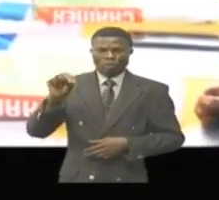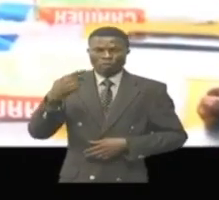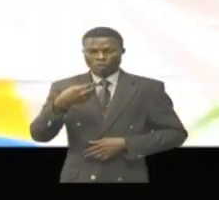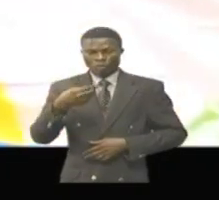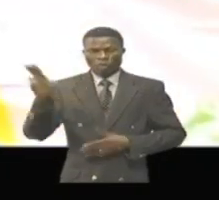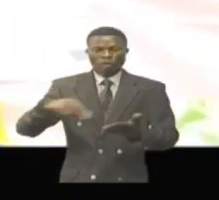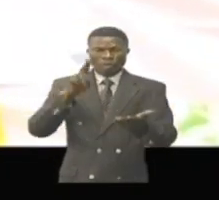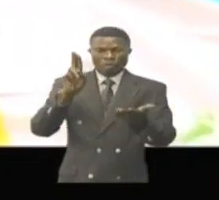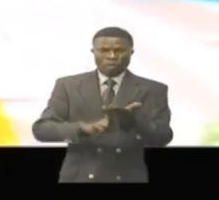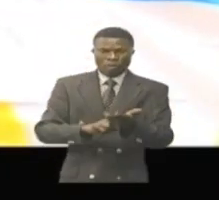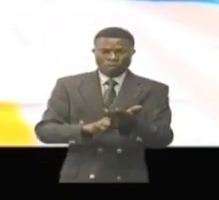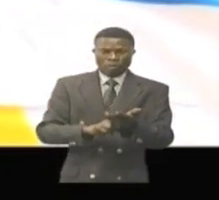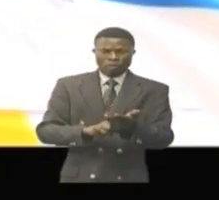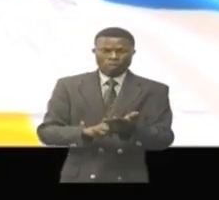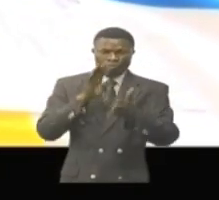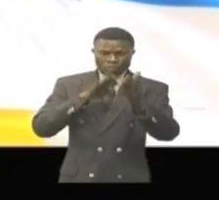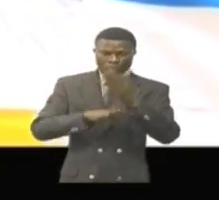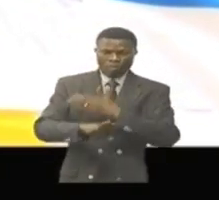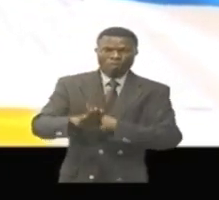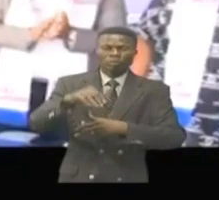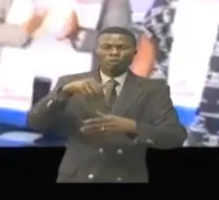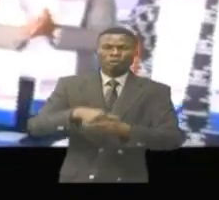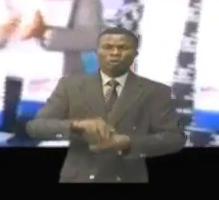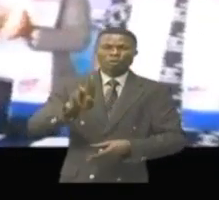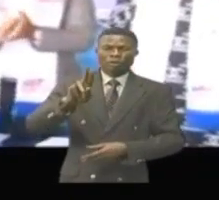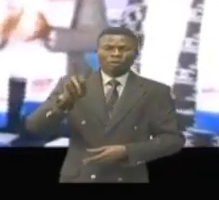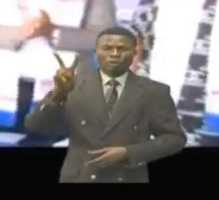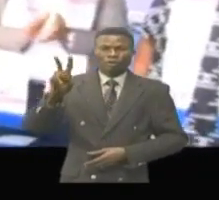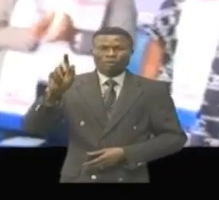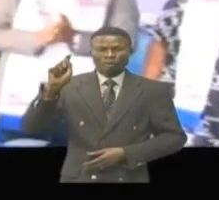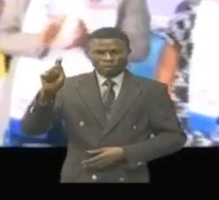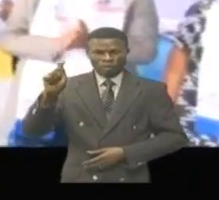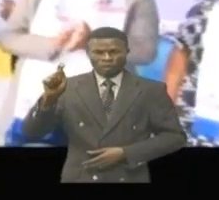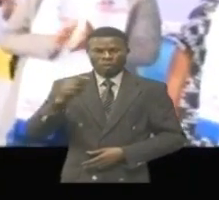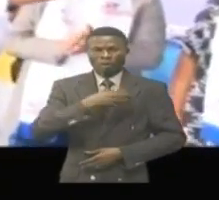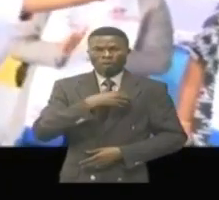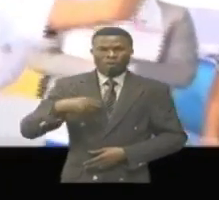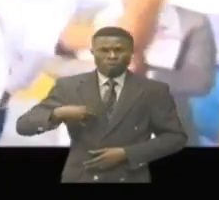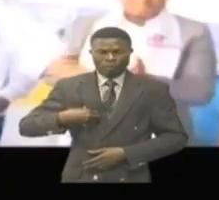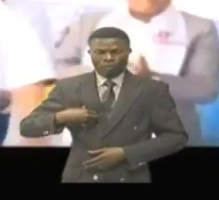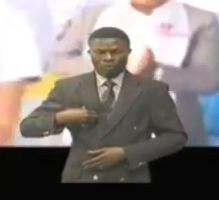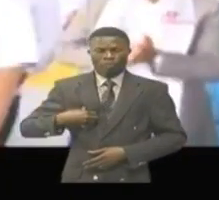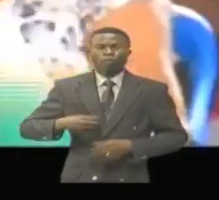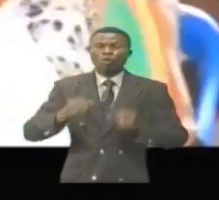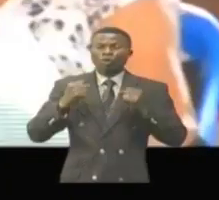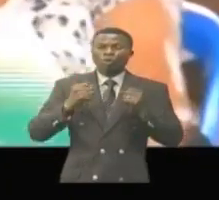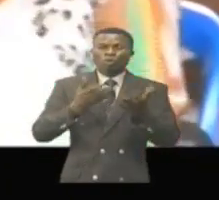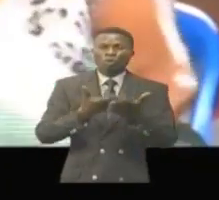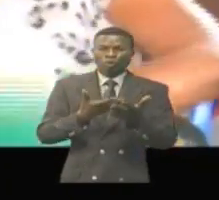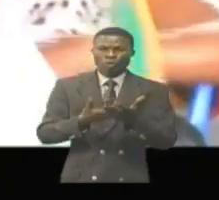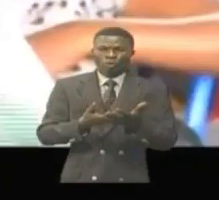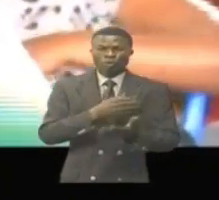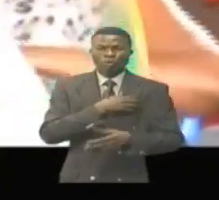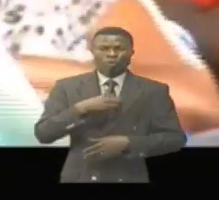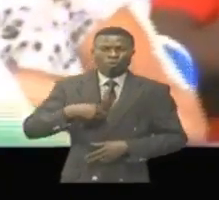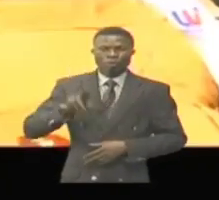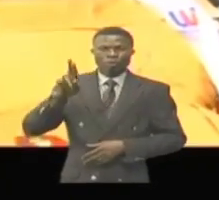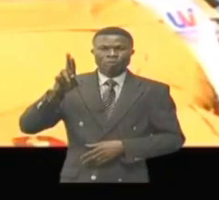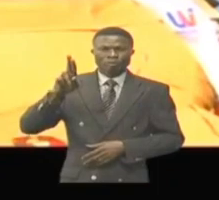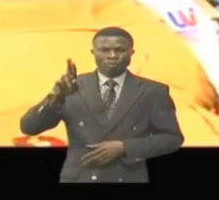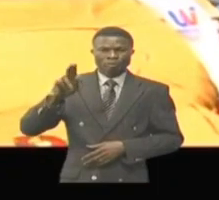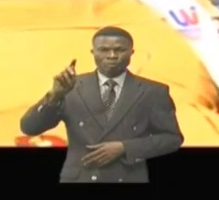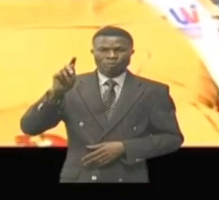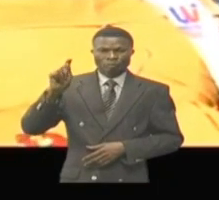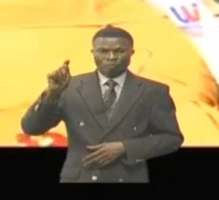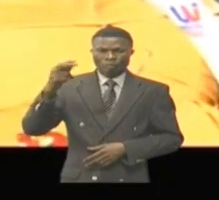signé leur adhésion dans l'UVT. La présidente des Femmes Brillantes, Ruth Bilonda, croit aux valeurs que prône